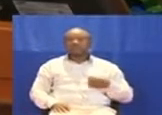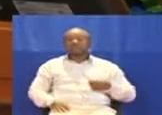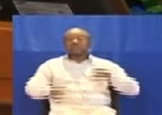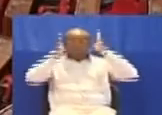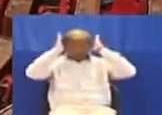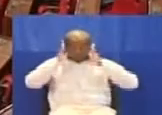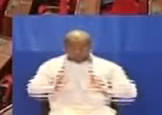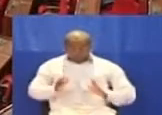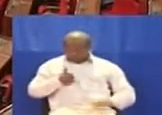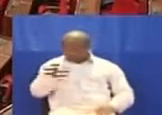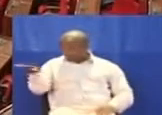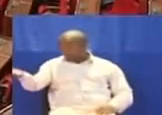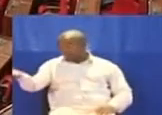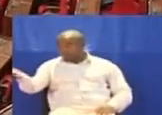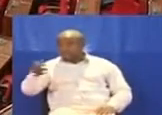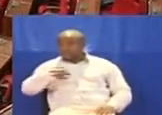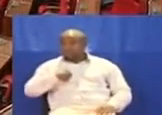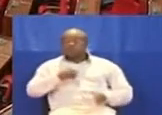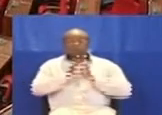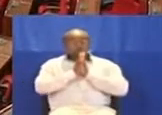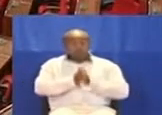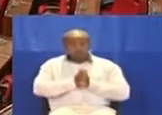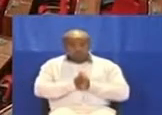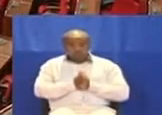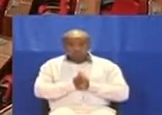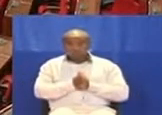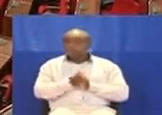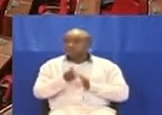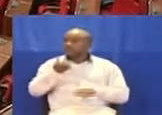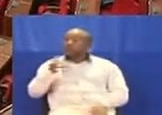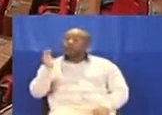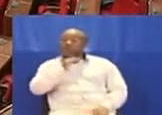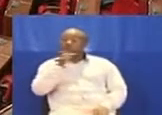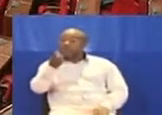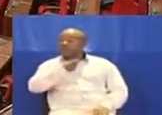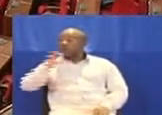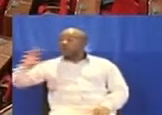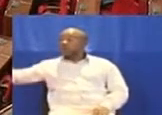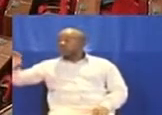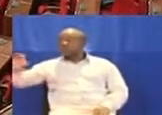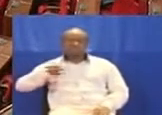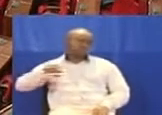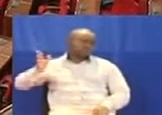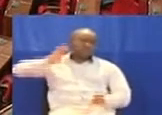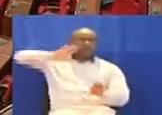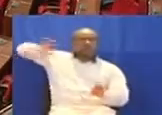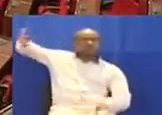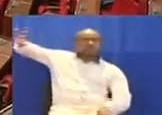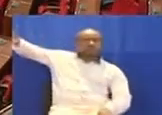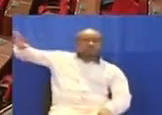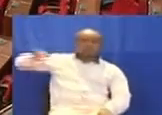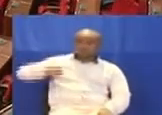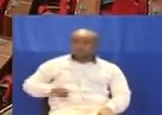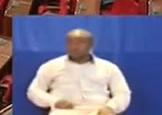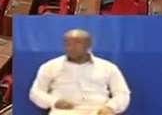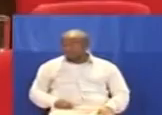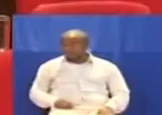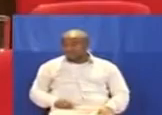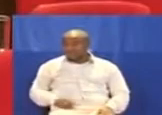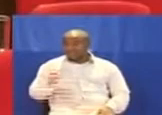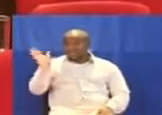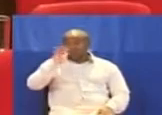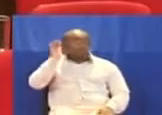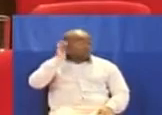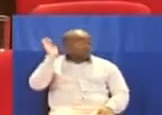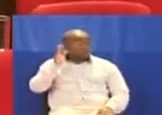tunamshukuru Mheshimiwa Rais kwa sababu walimuintice kwa mikopo lakini hakuchukua. Ninapoongea hapa haijawahi kusikika mahali